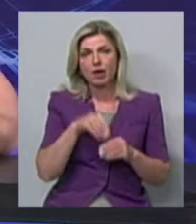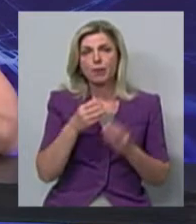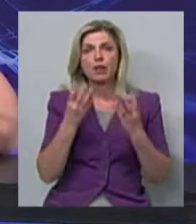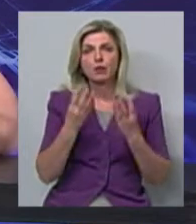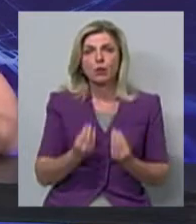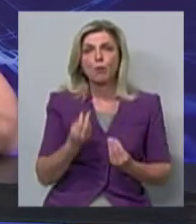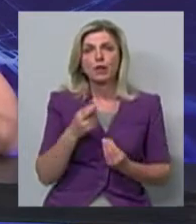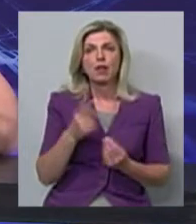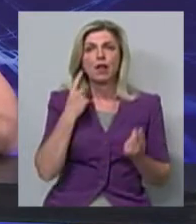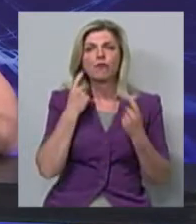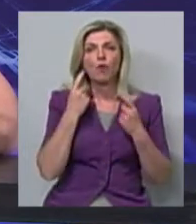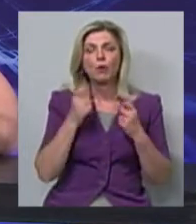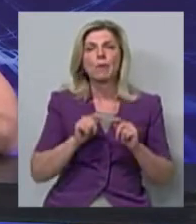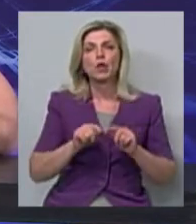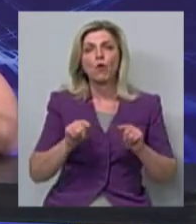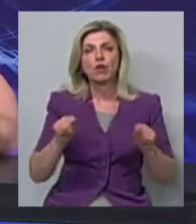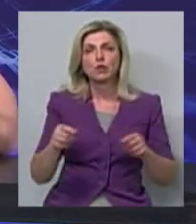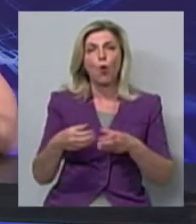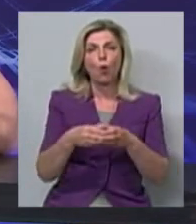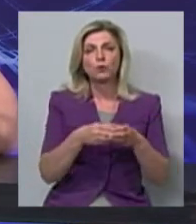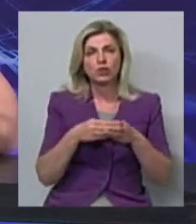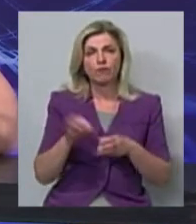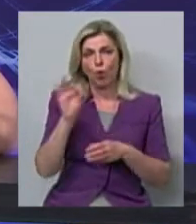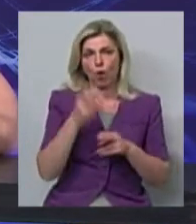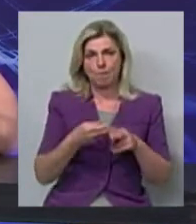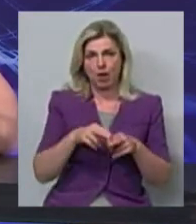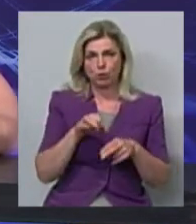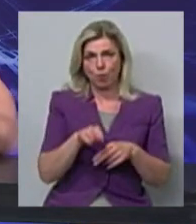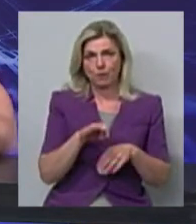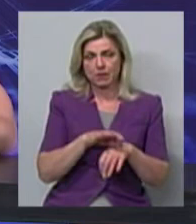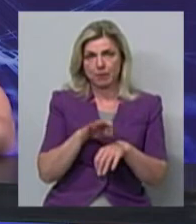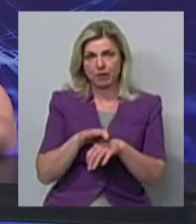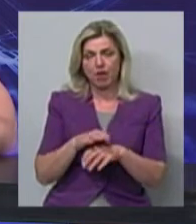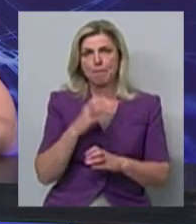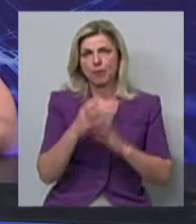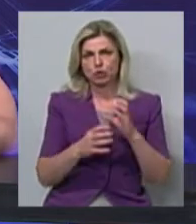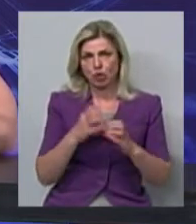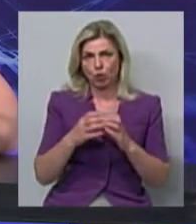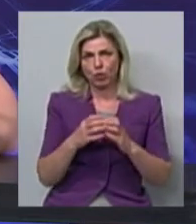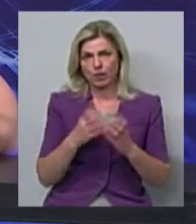для информированности общества о этом заболевании. Это международный день.